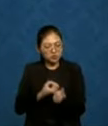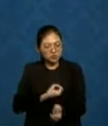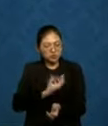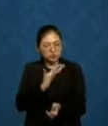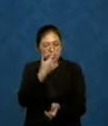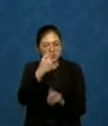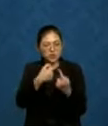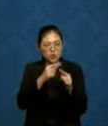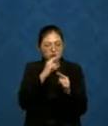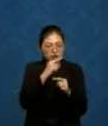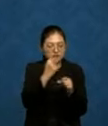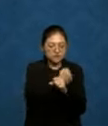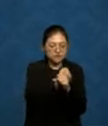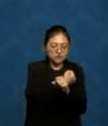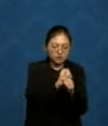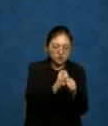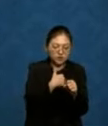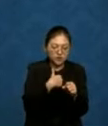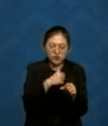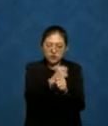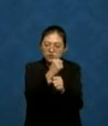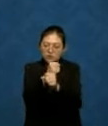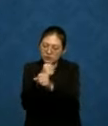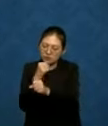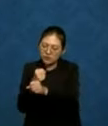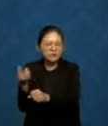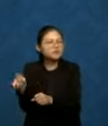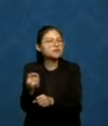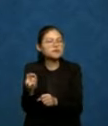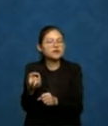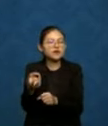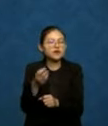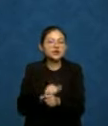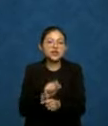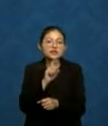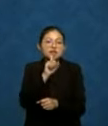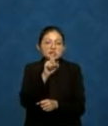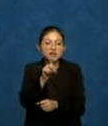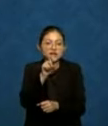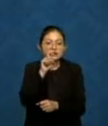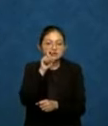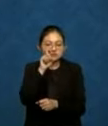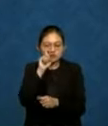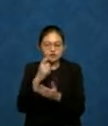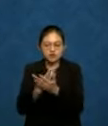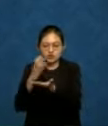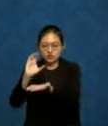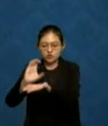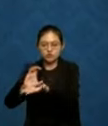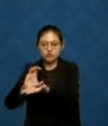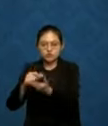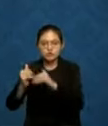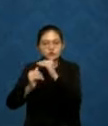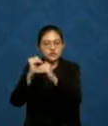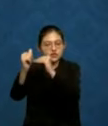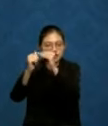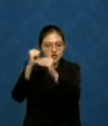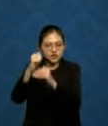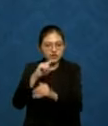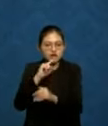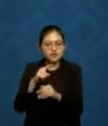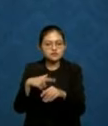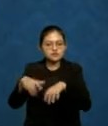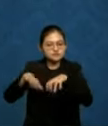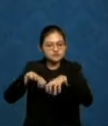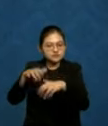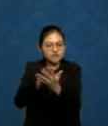มือที่เกิดขึ้นเนี่ยเนี่ยกลับมีงานทำกันแค่เนะครับผมอยากจะเรียนถามครับว่าทางกองทุนเองหรือแม้กระทั่งกรมพัฒนาฝีมือแรงงานเองเนี่ยมีแผนจัด